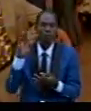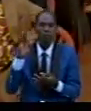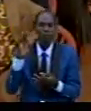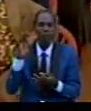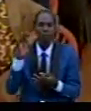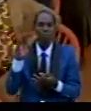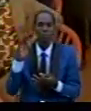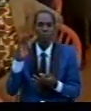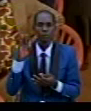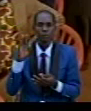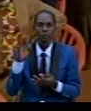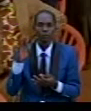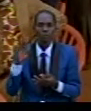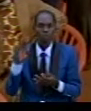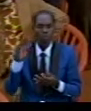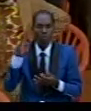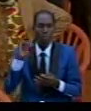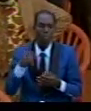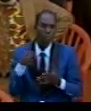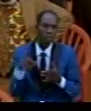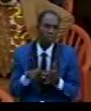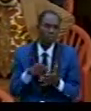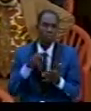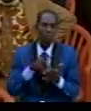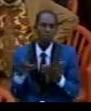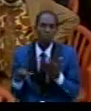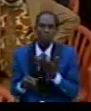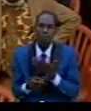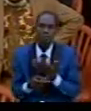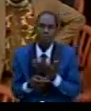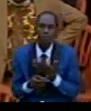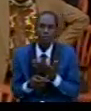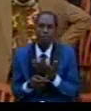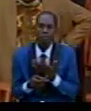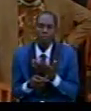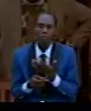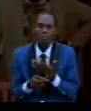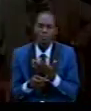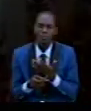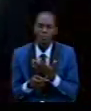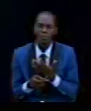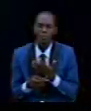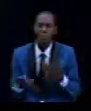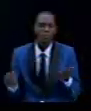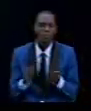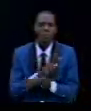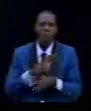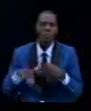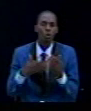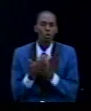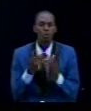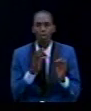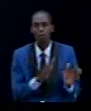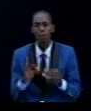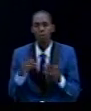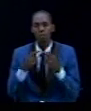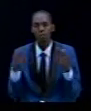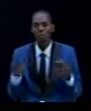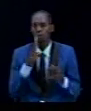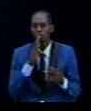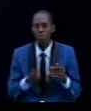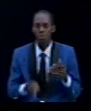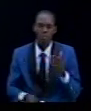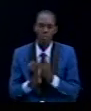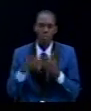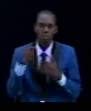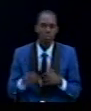croisade, renverse les agendas de Satan au nom de Jésus-Christ. La parole est dans ta bouche,